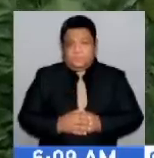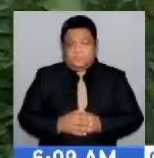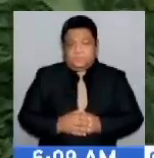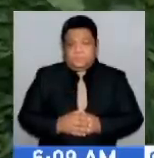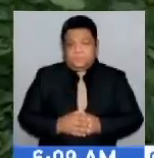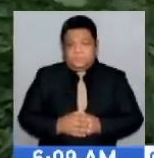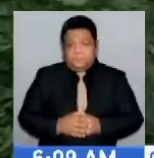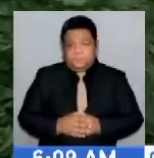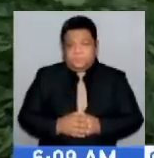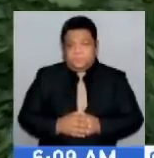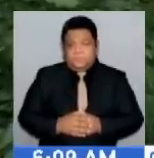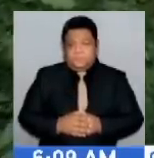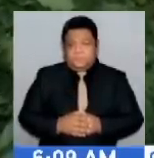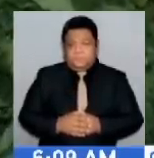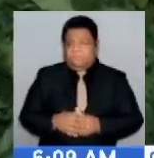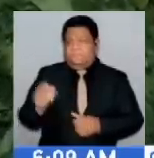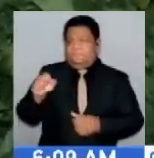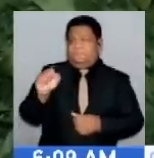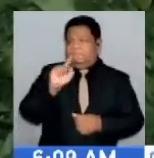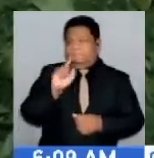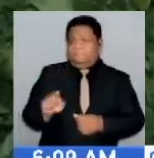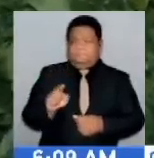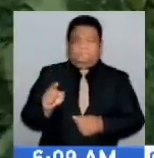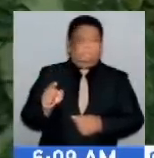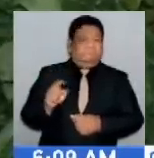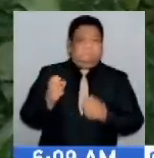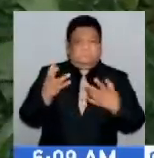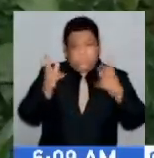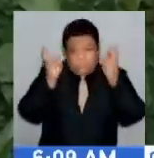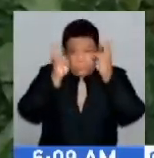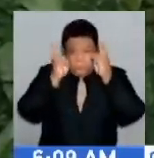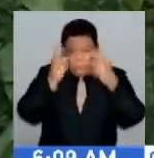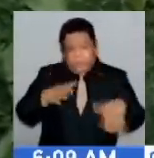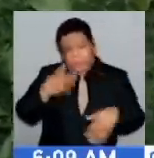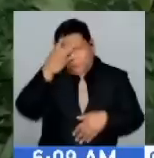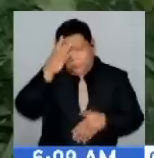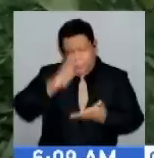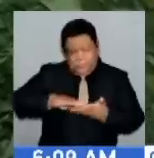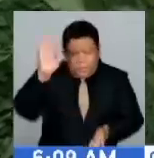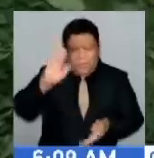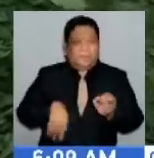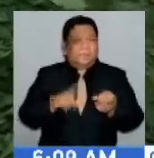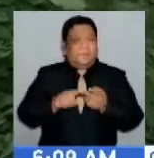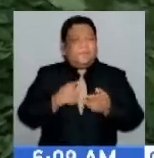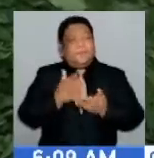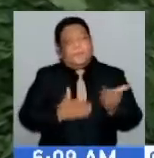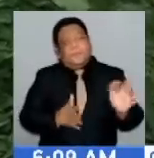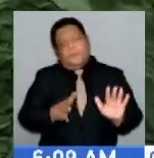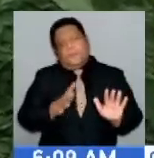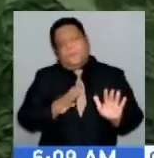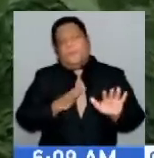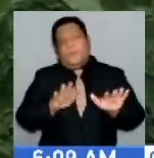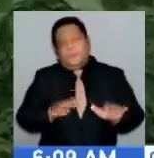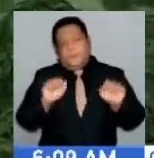yes, Ivan, syempre may mga gulay na nakakasakit ng ulo, may mga gulay naman na medyo nakakapagpalabnaw ng dugo. Yan, ha? At dito nga ako sa Pasay